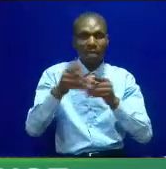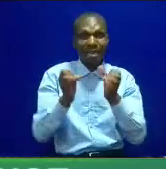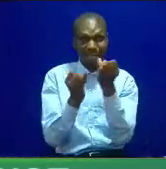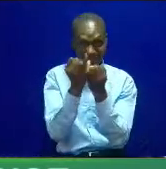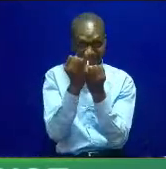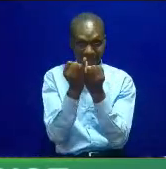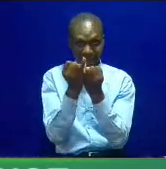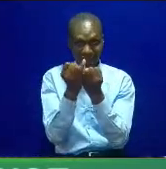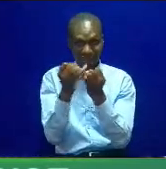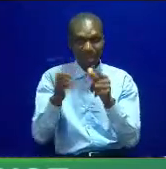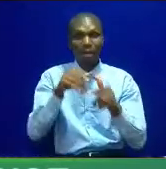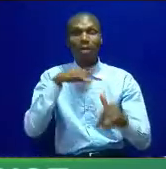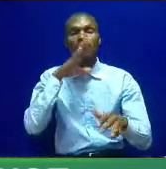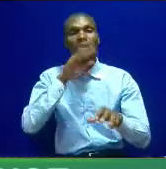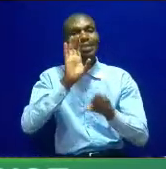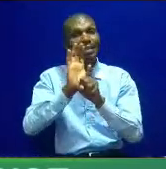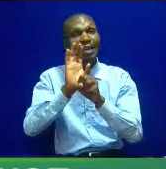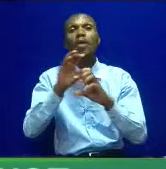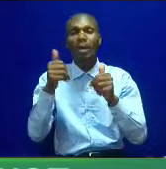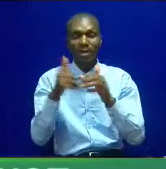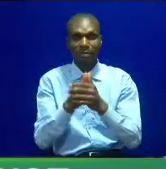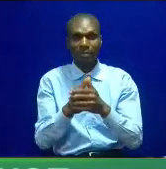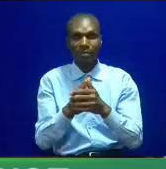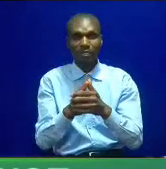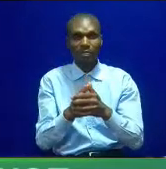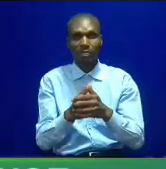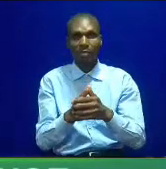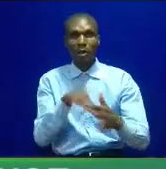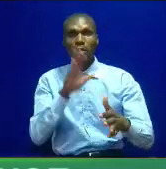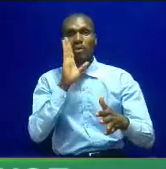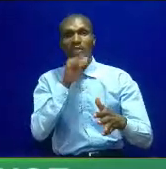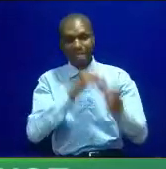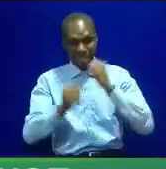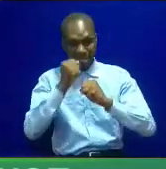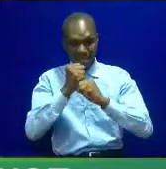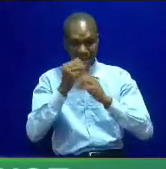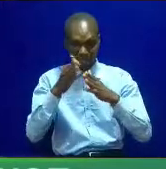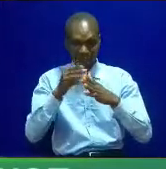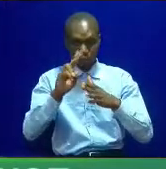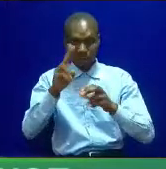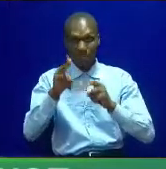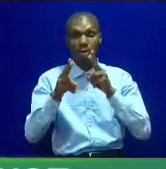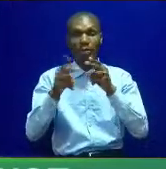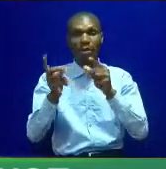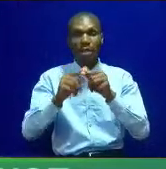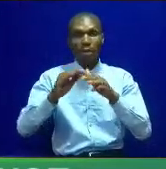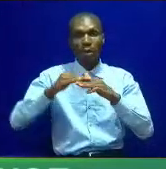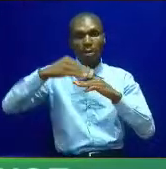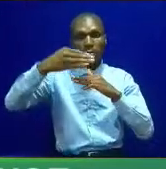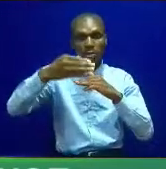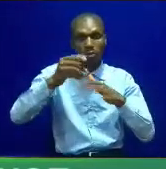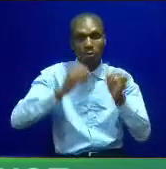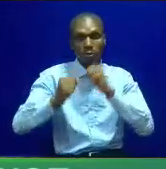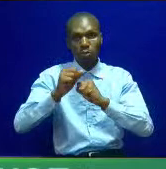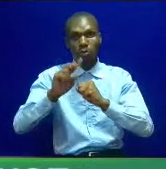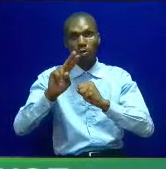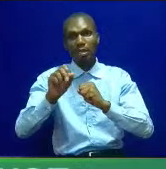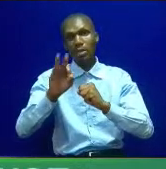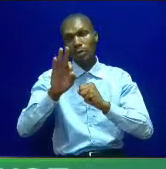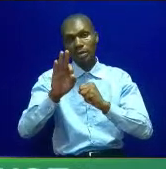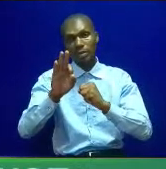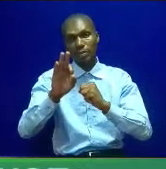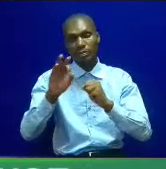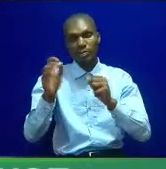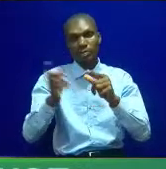sabato tu akurire bya kokora tore omwaka bwa 2022 tukagenda omwaka bwa